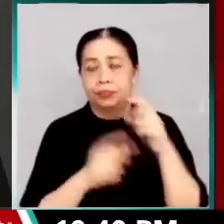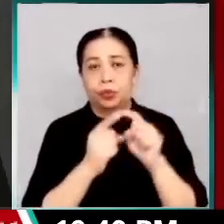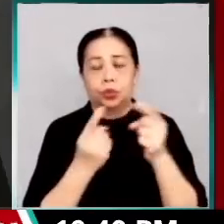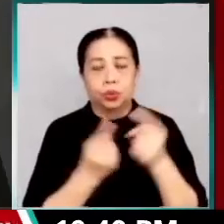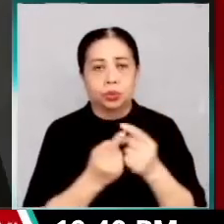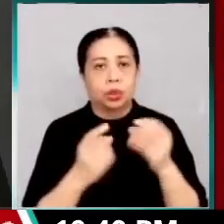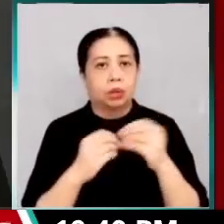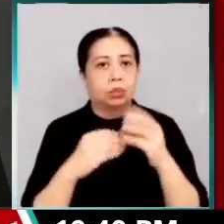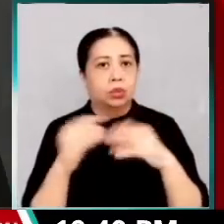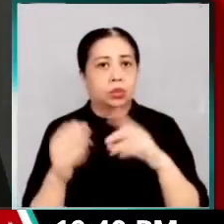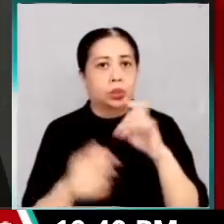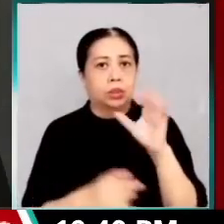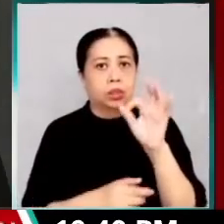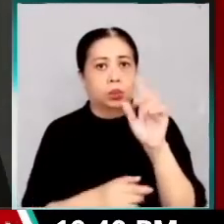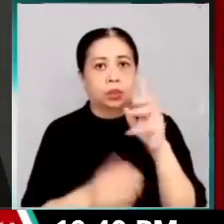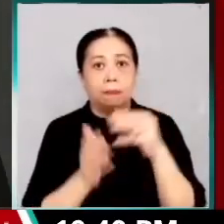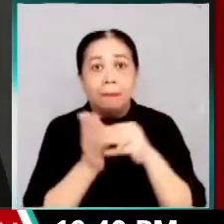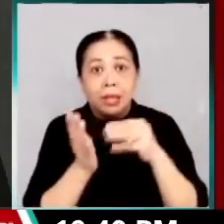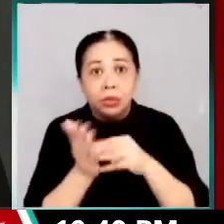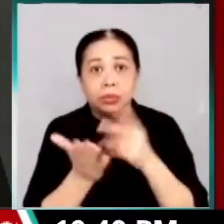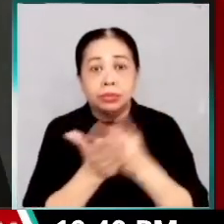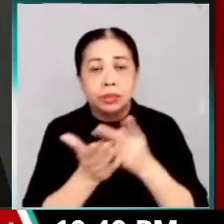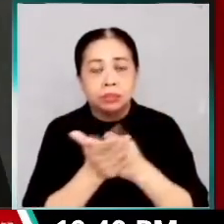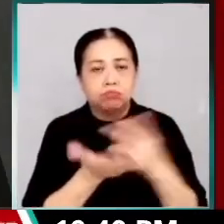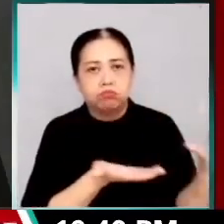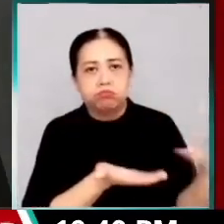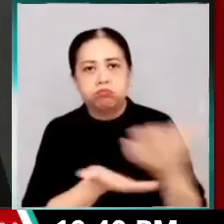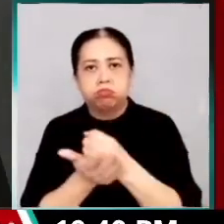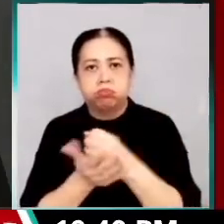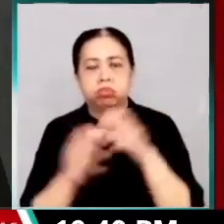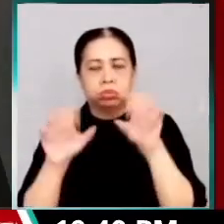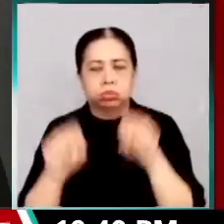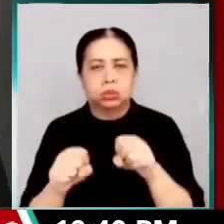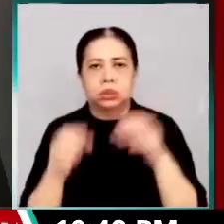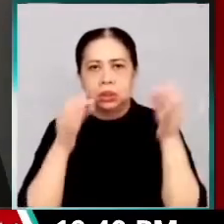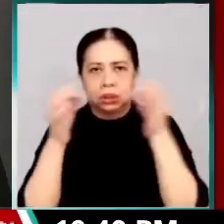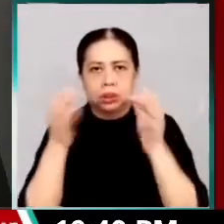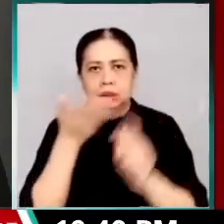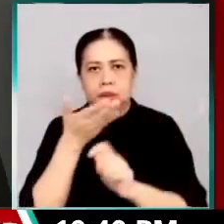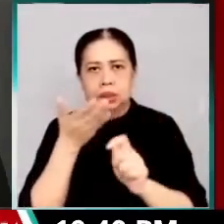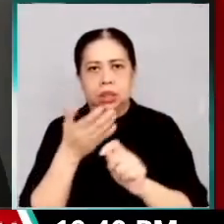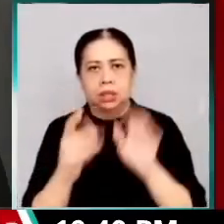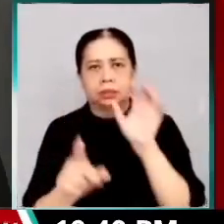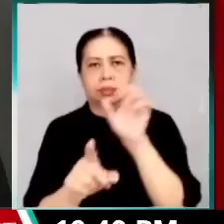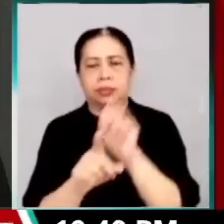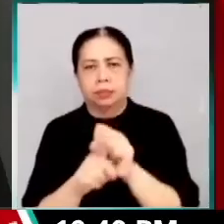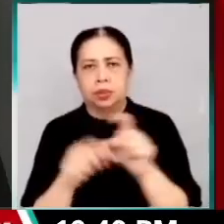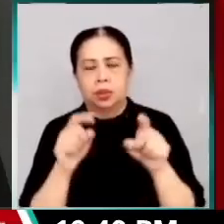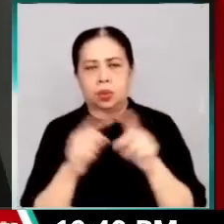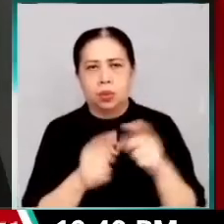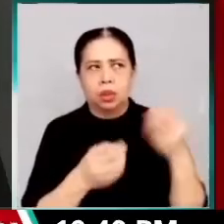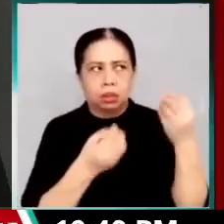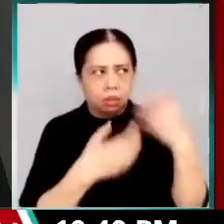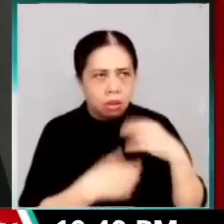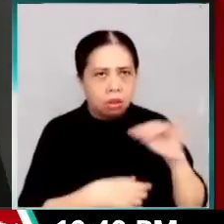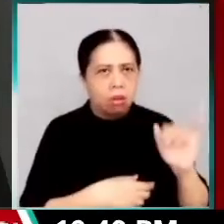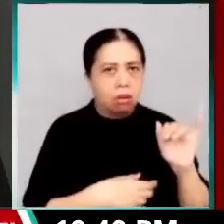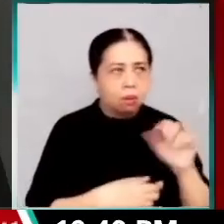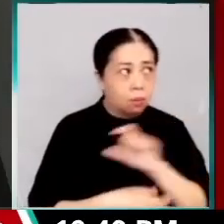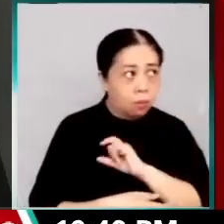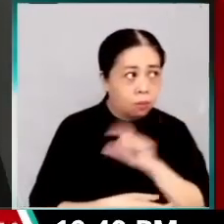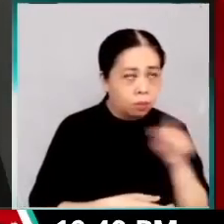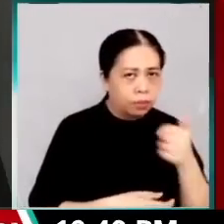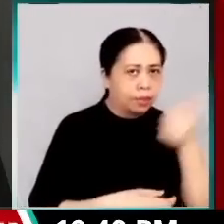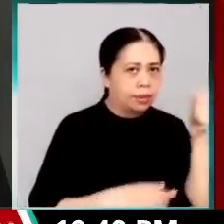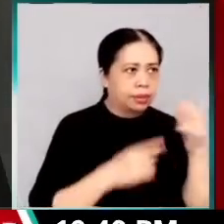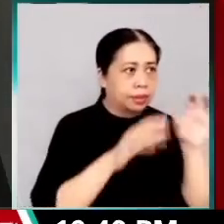million pesos ang halaga ng nakumpiskang droga. Natunto ng mga sospek nang may makuhang impormasyon ng mga pulis mula sa iba pang